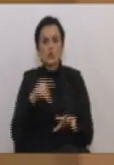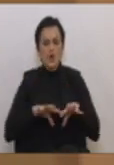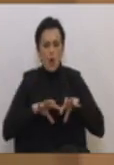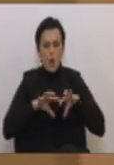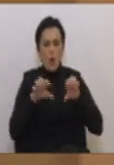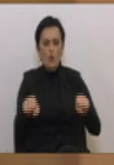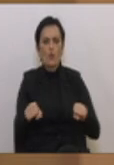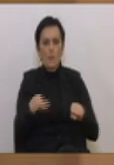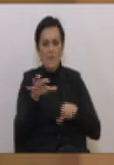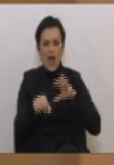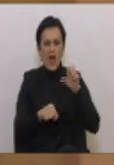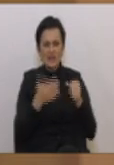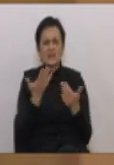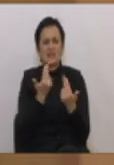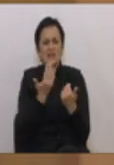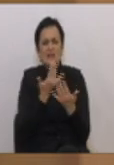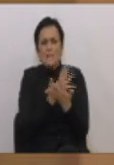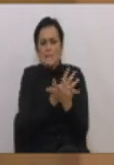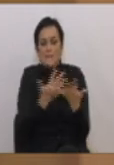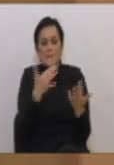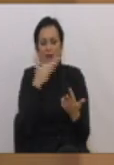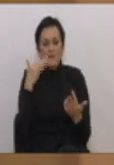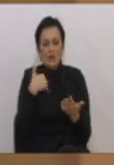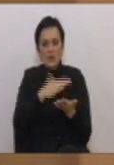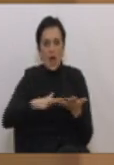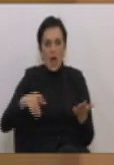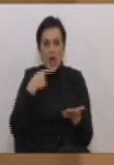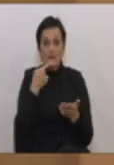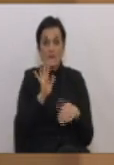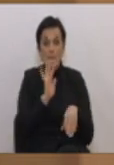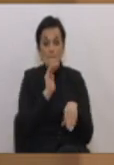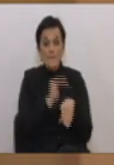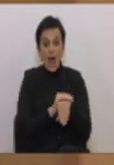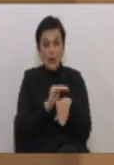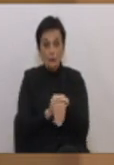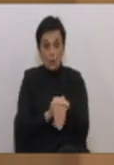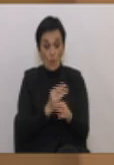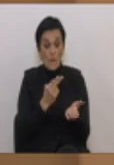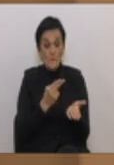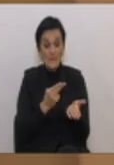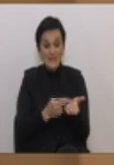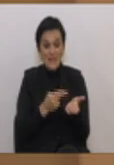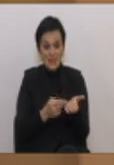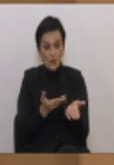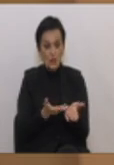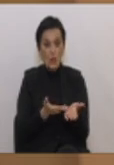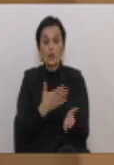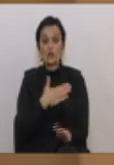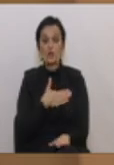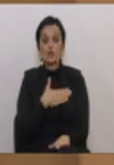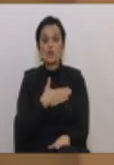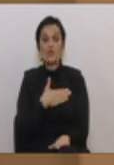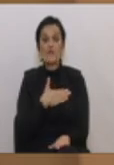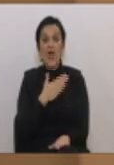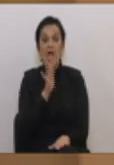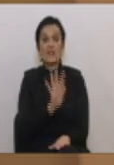ოკუპაციის შესახებ. ჯავლინები და რაღაბები გავაგრძელო. მოკლედ, ფაქტობრივი მტკიცებულებებით ჩვენი პროევროპულობა